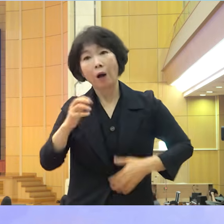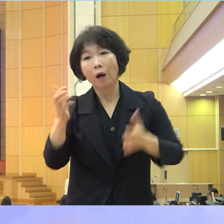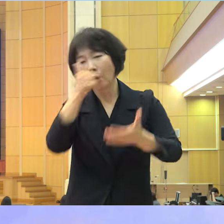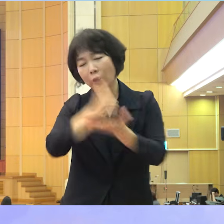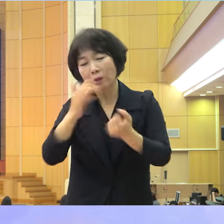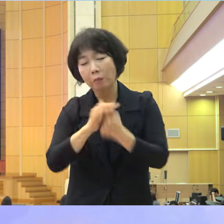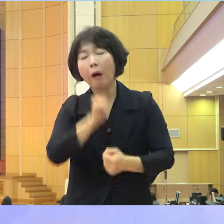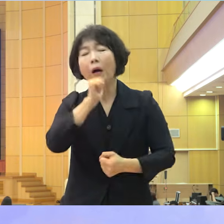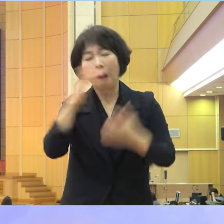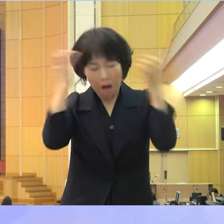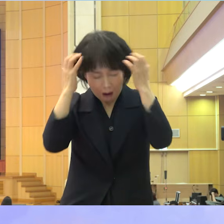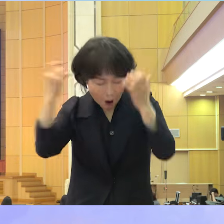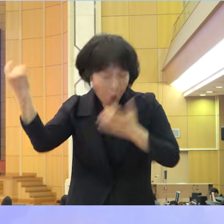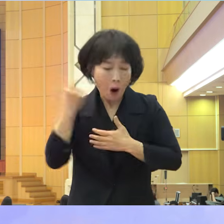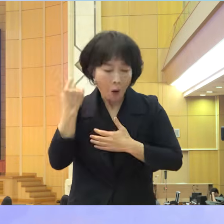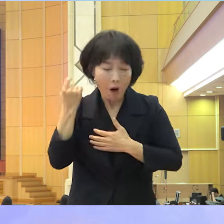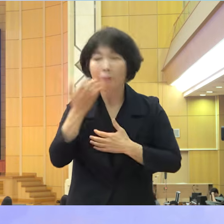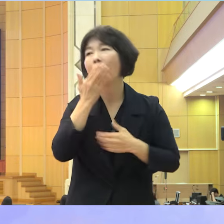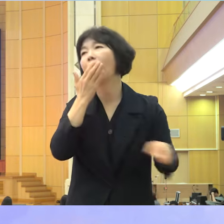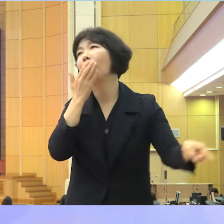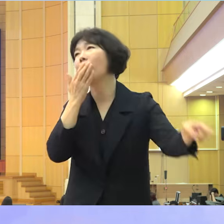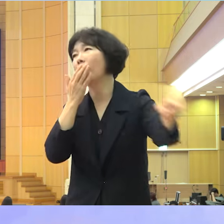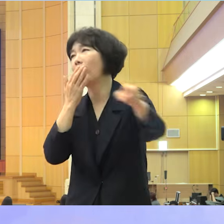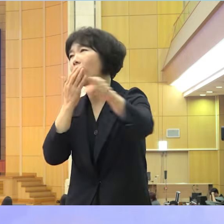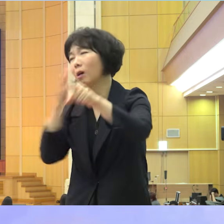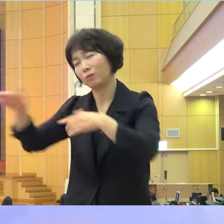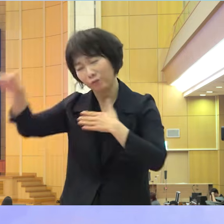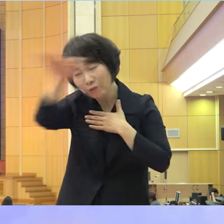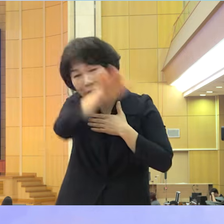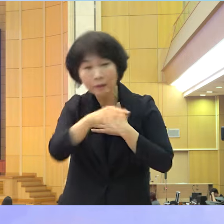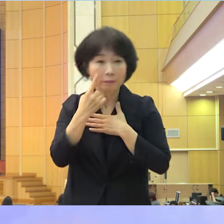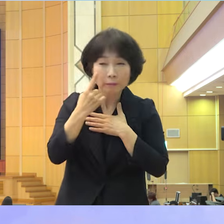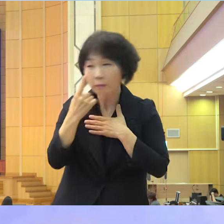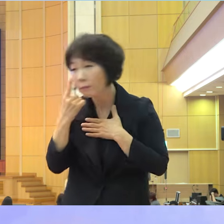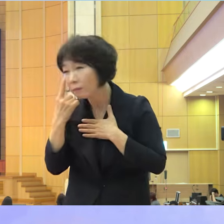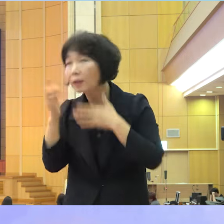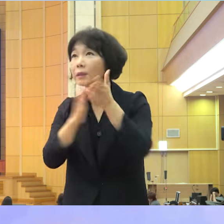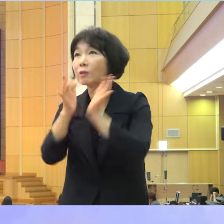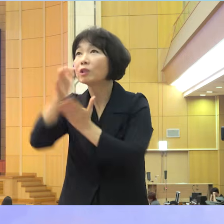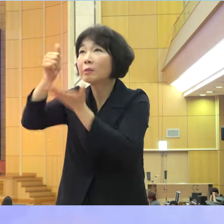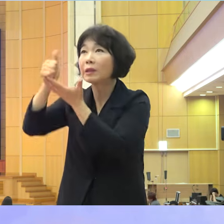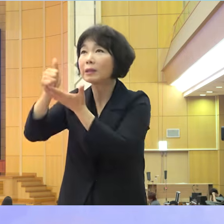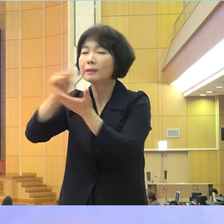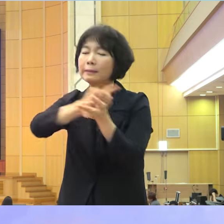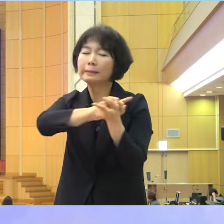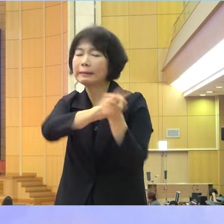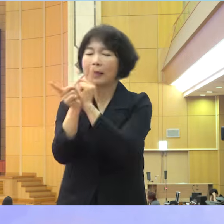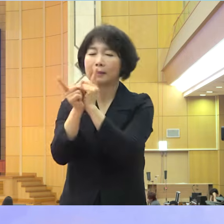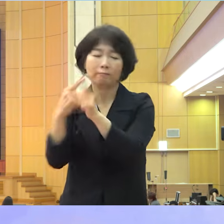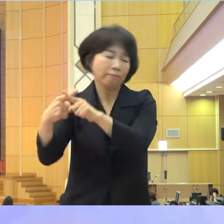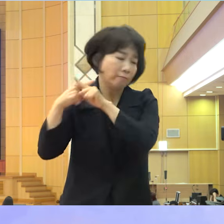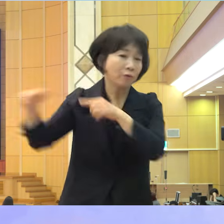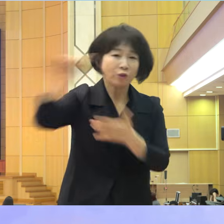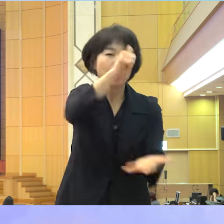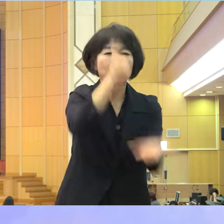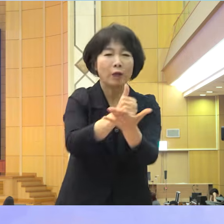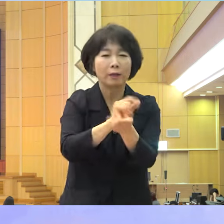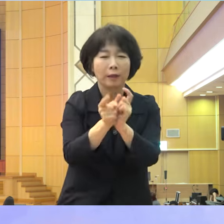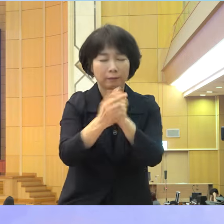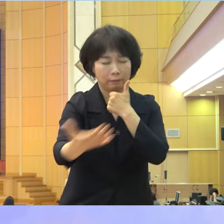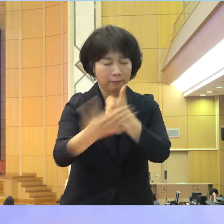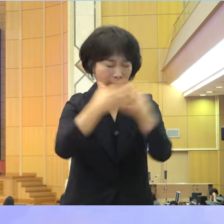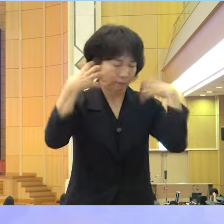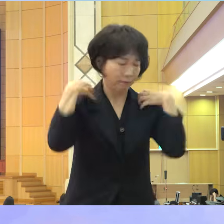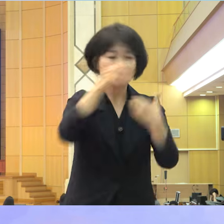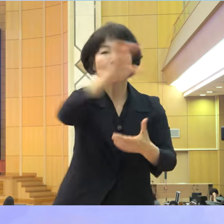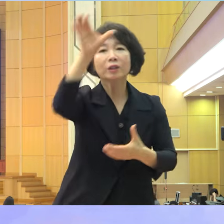헐벗는 그런 인생살이할 수밖에 없는 우리들을 예수님이 대신 우리 죄를